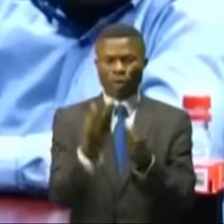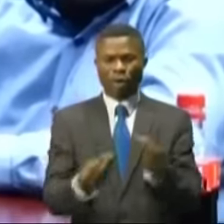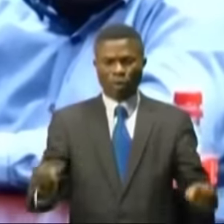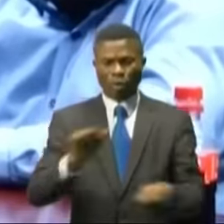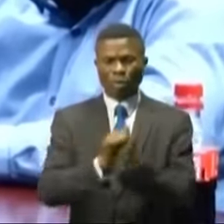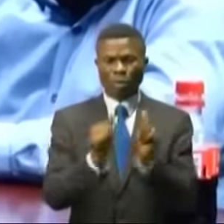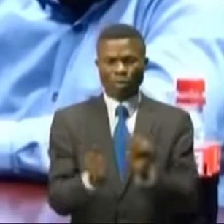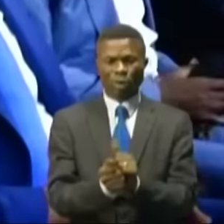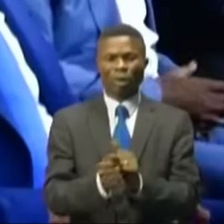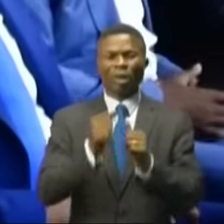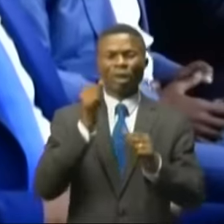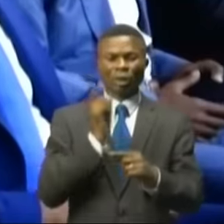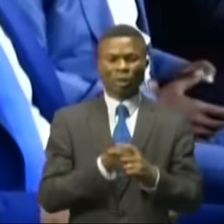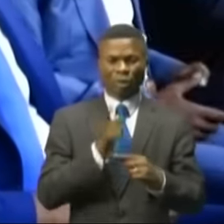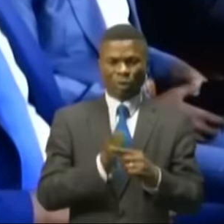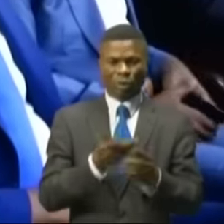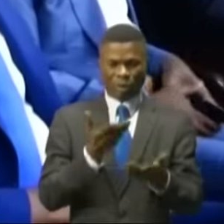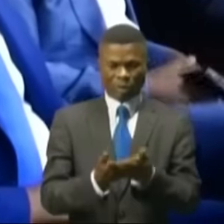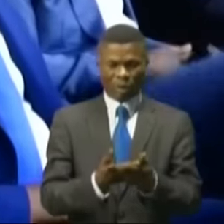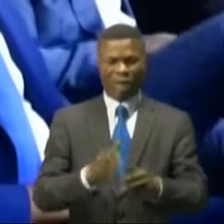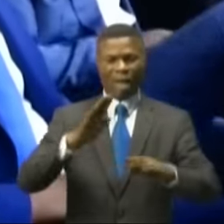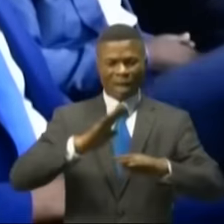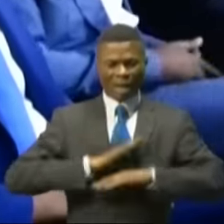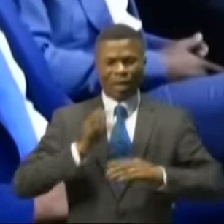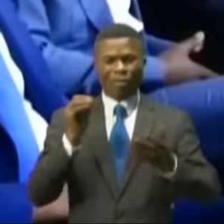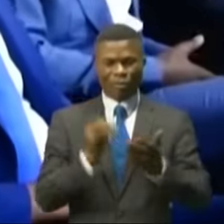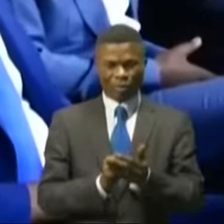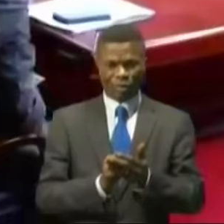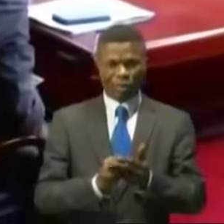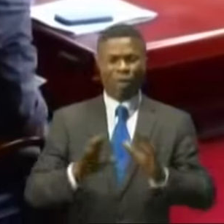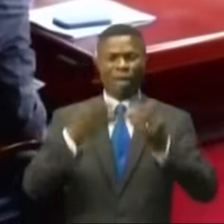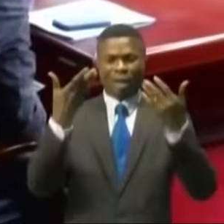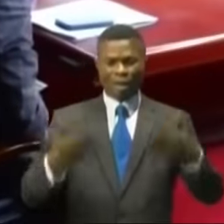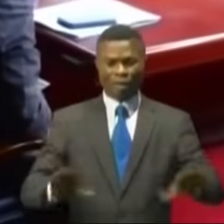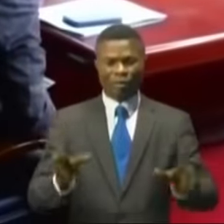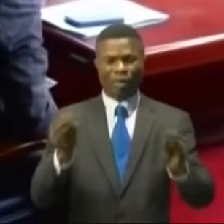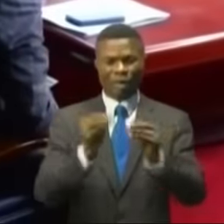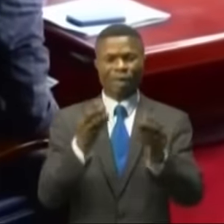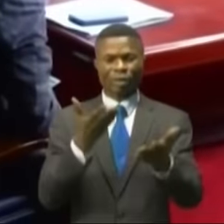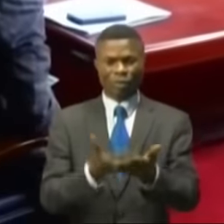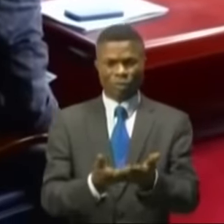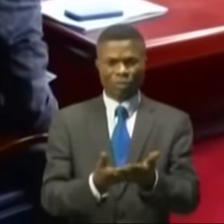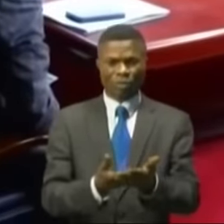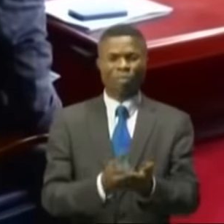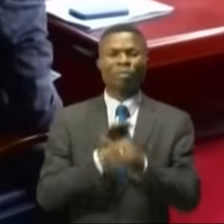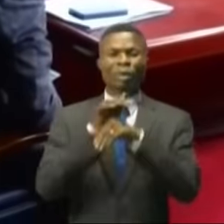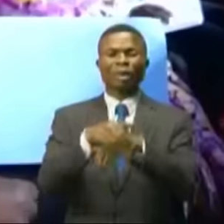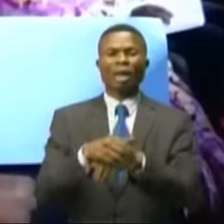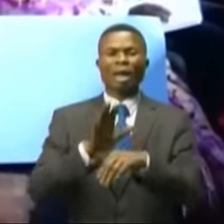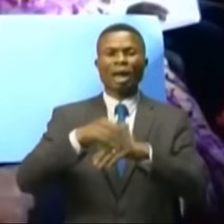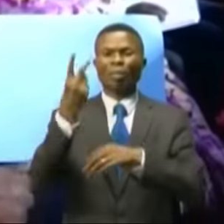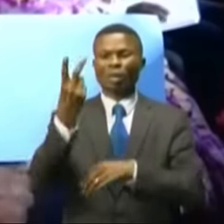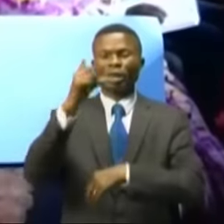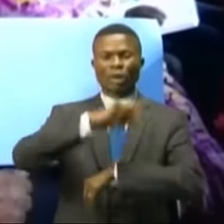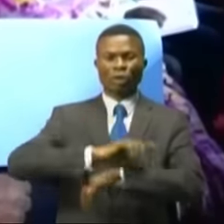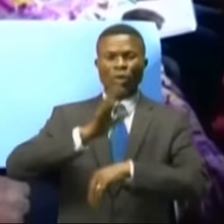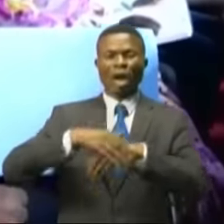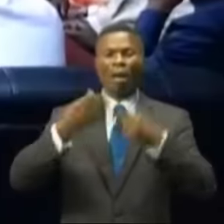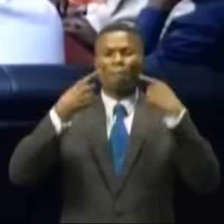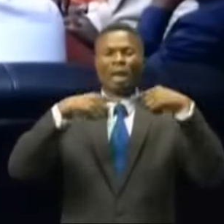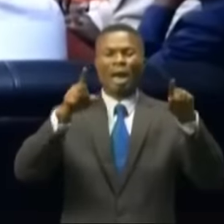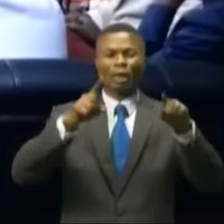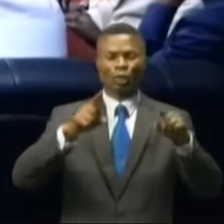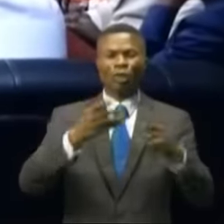des problèmes. C'est sur une note satisfaisante que s'est clôturée cette rencontre qui intervient 48 heures après la